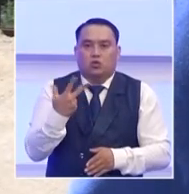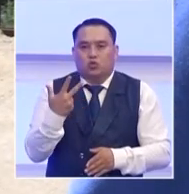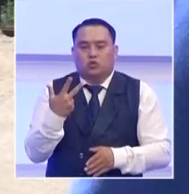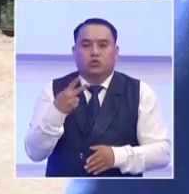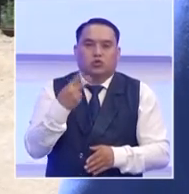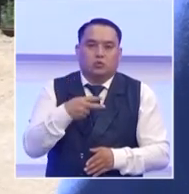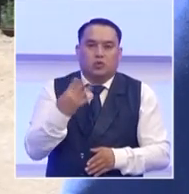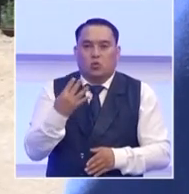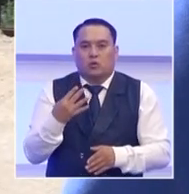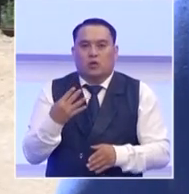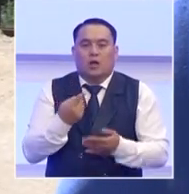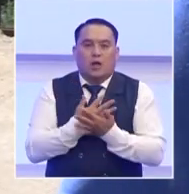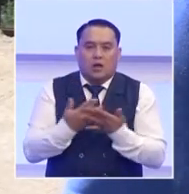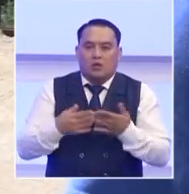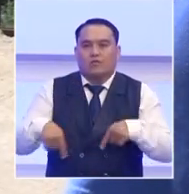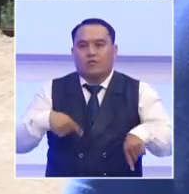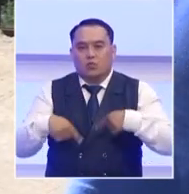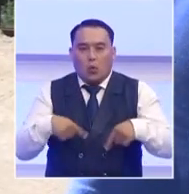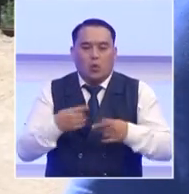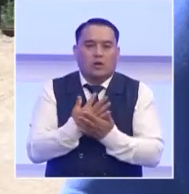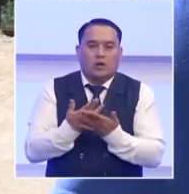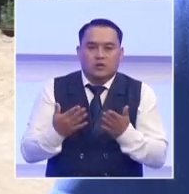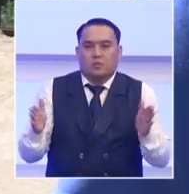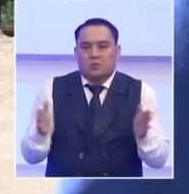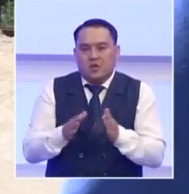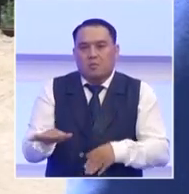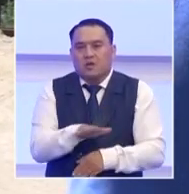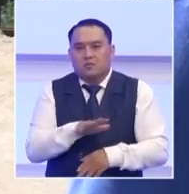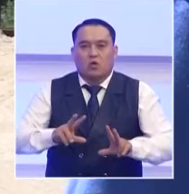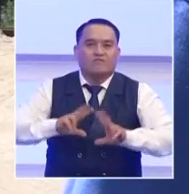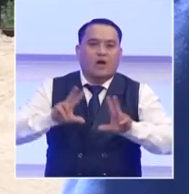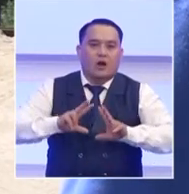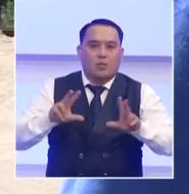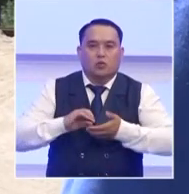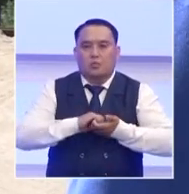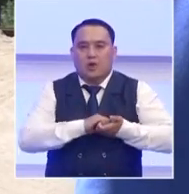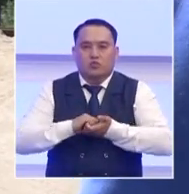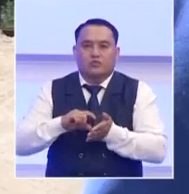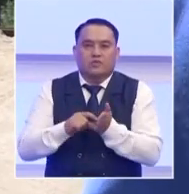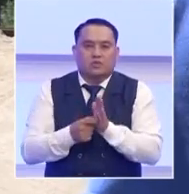Ол жа гандбол, мини-футбол дейді, баскетбол, волейбол. И барсовский залы бар.